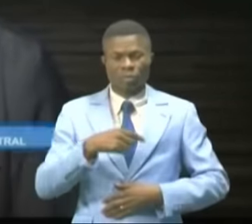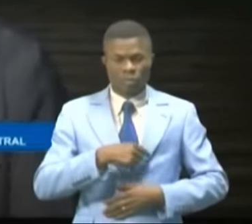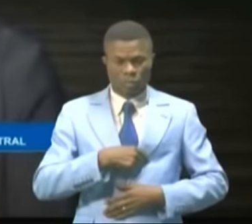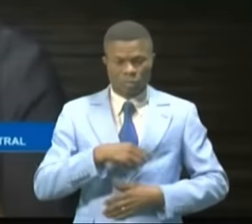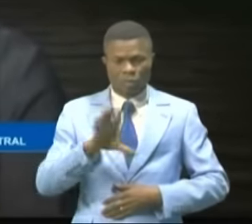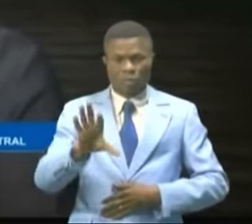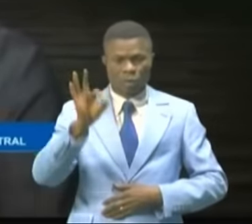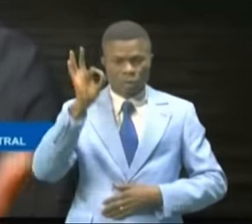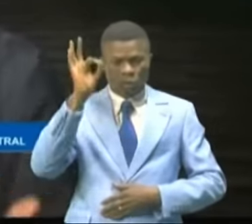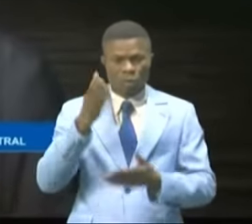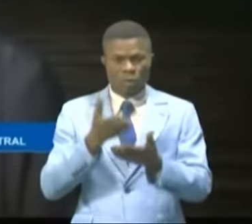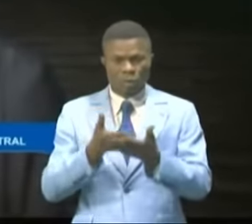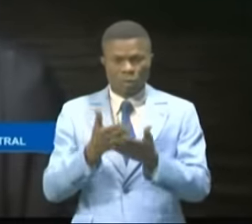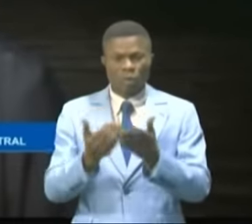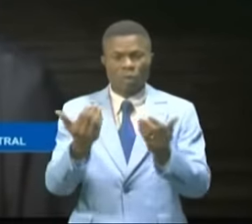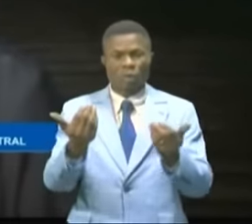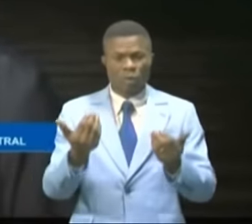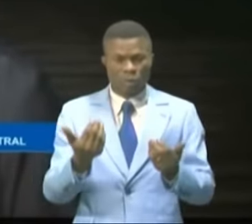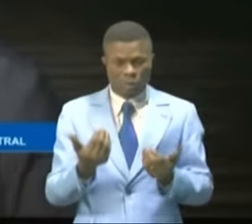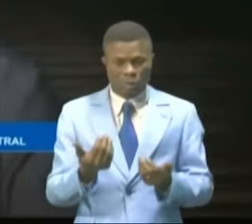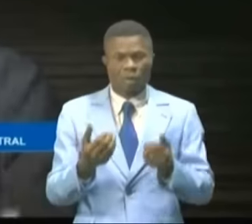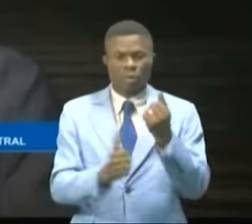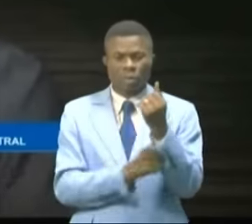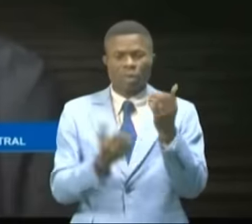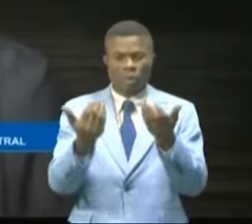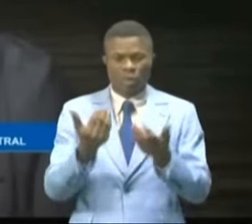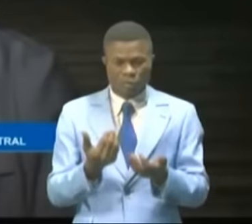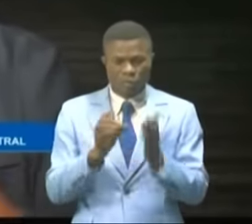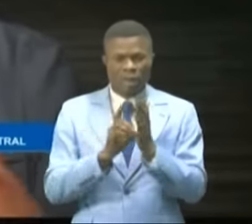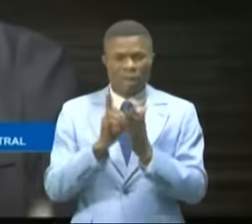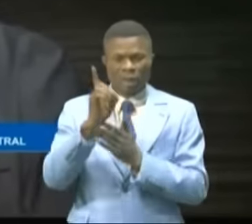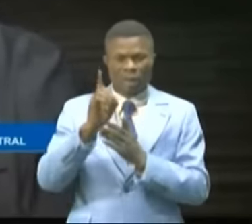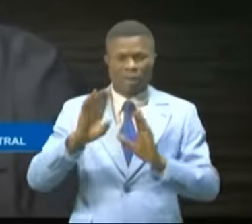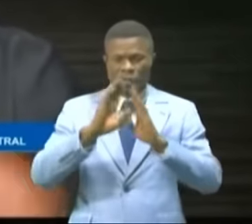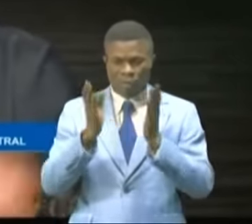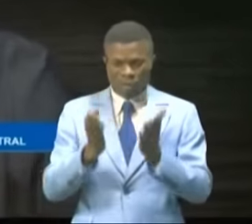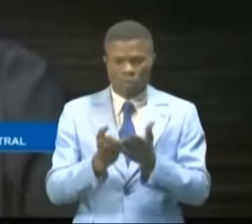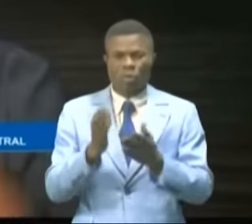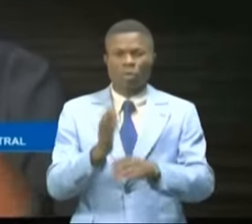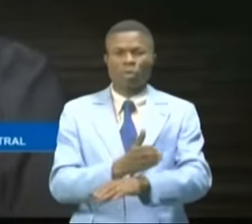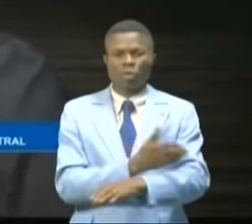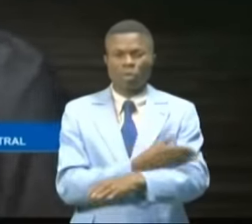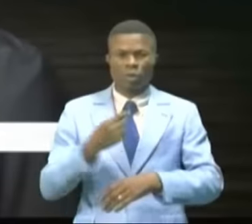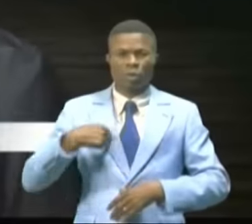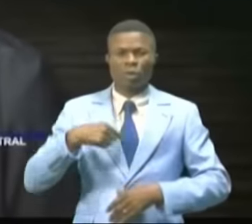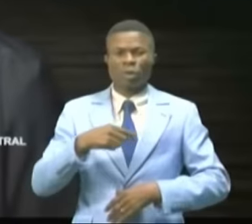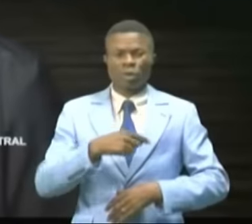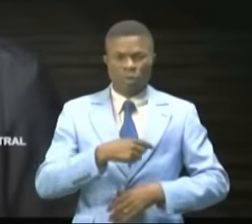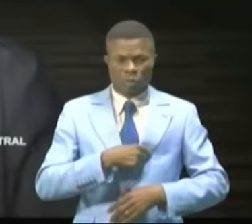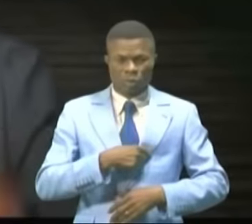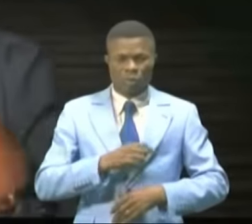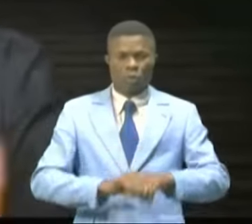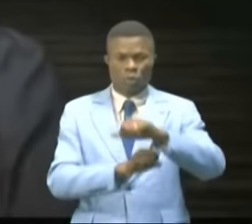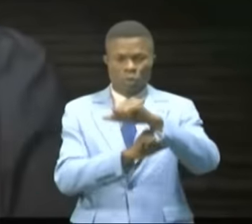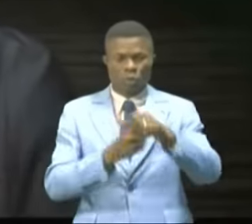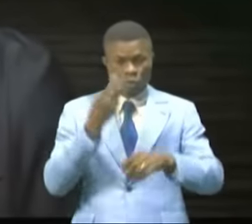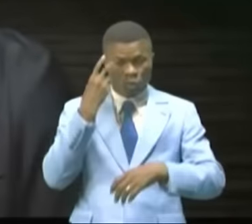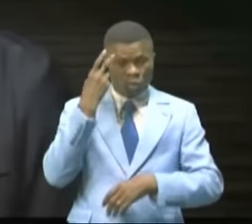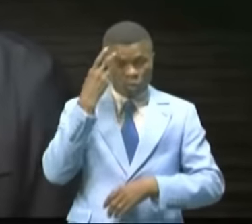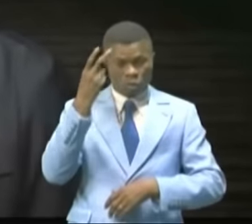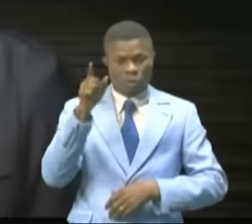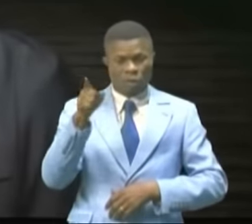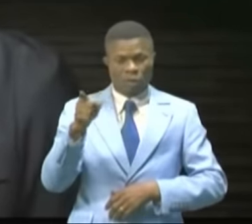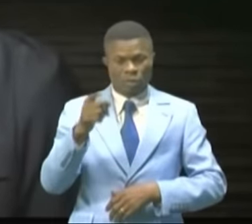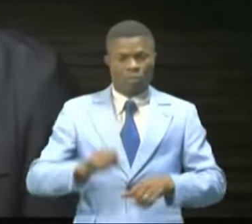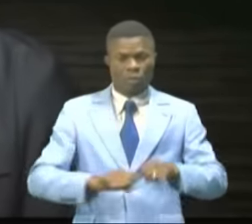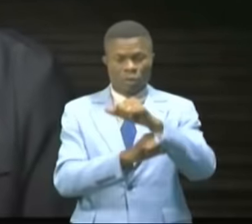lui la volonté de quelqu'un qui veut impulser pour que les choses marchent. Et nous, nous alignons derrière cette vision, nous alignons derrière la